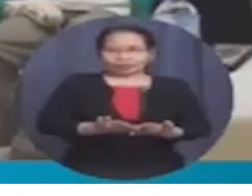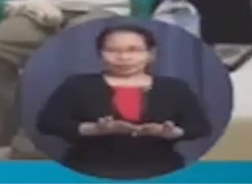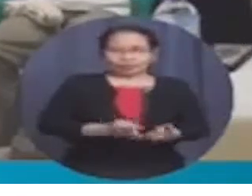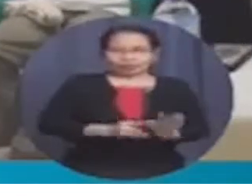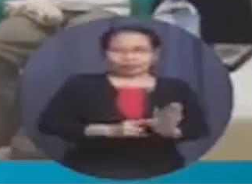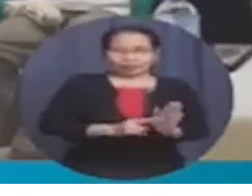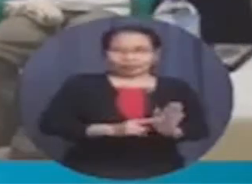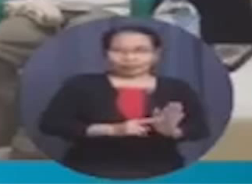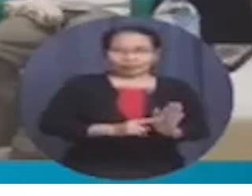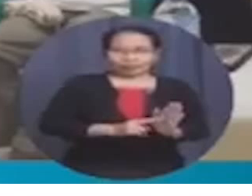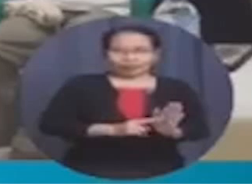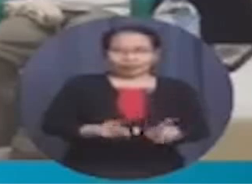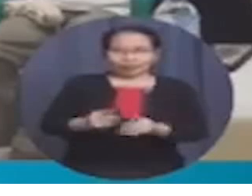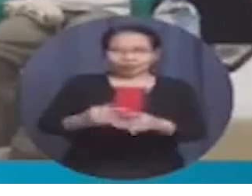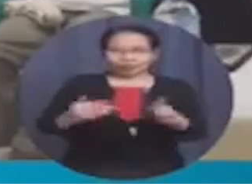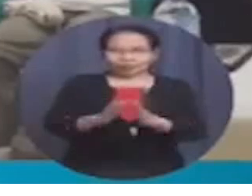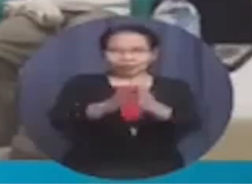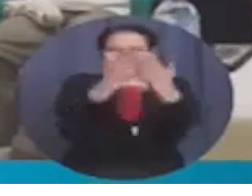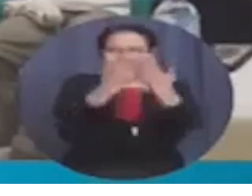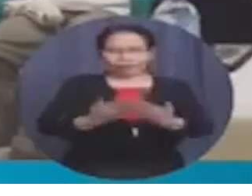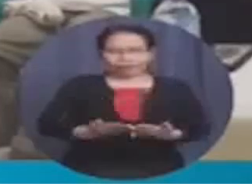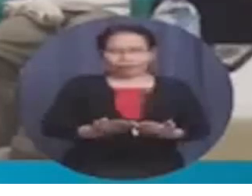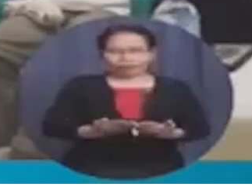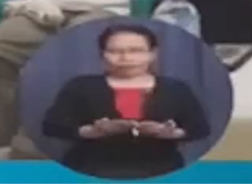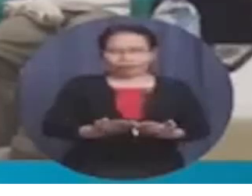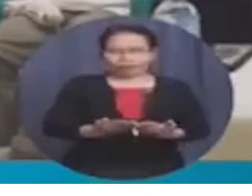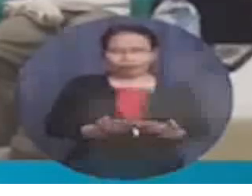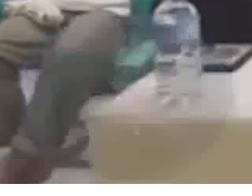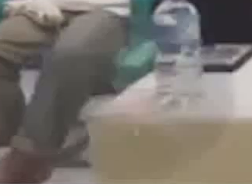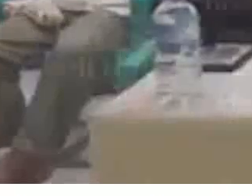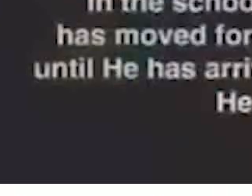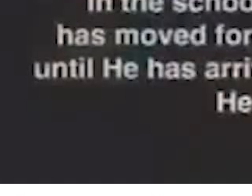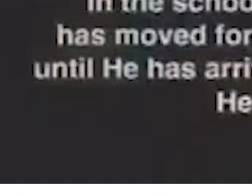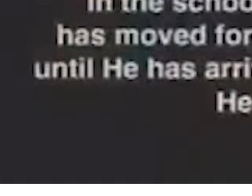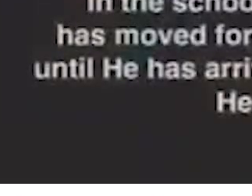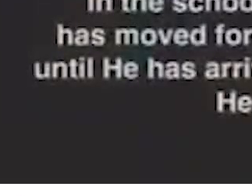ng Mormon, yung kanilang Apostle Orson Hyde, kapatid na Daniel.